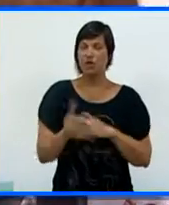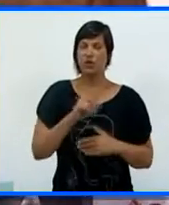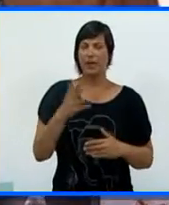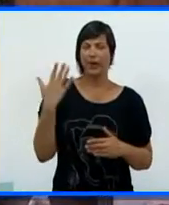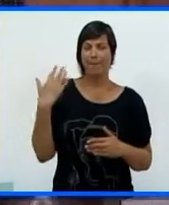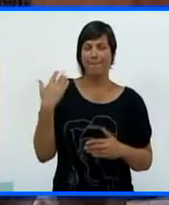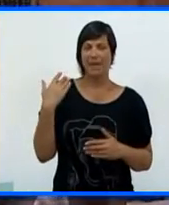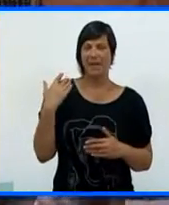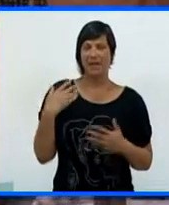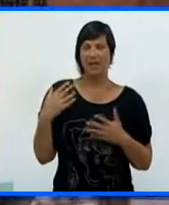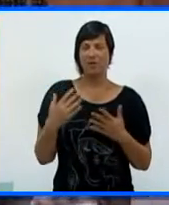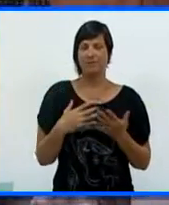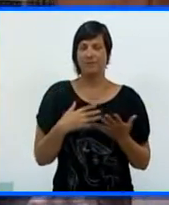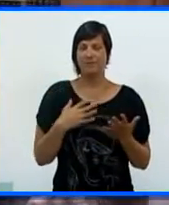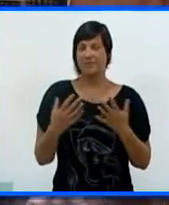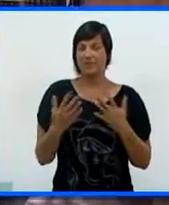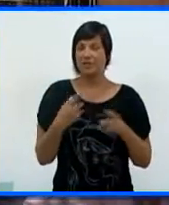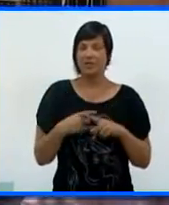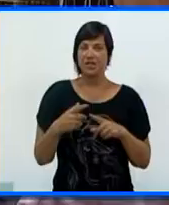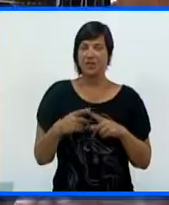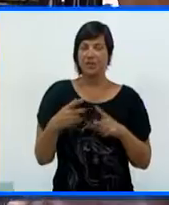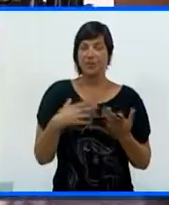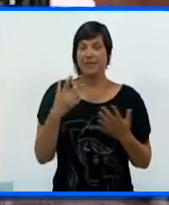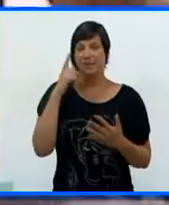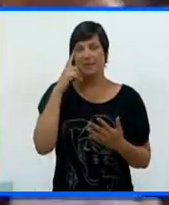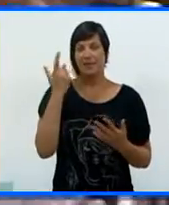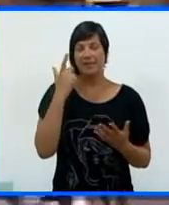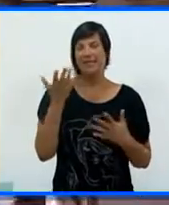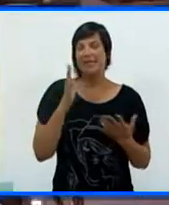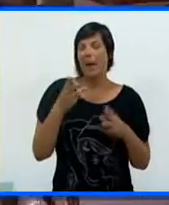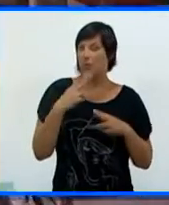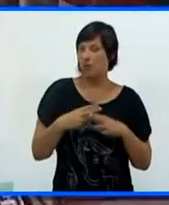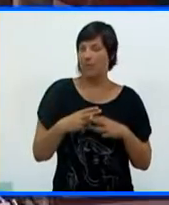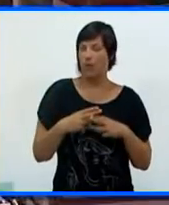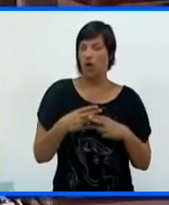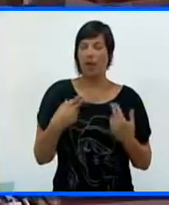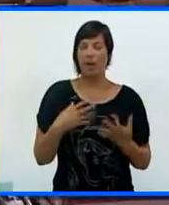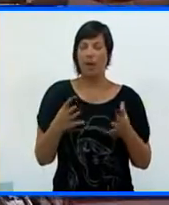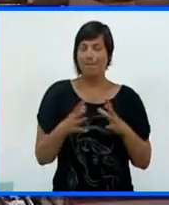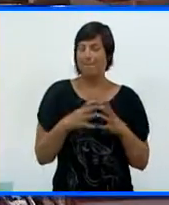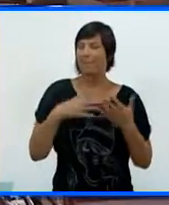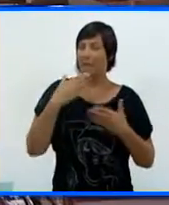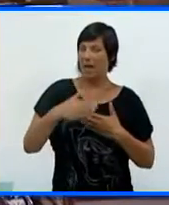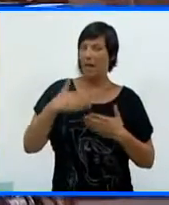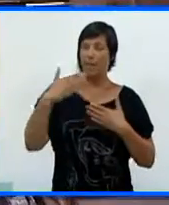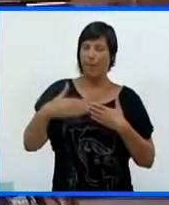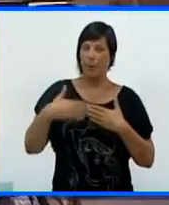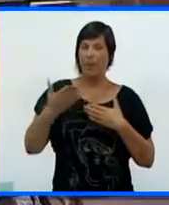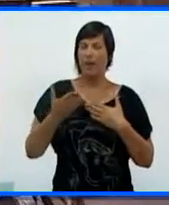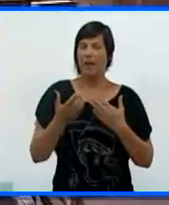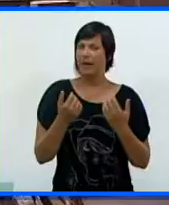nije bilo baš ono, pa pretpostavlja se da se nisam tamo zarazio. I malo pomalo je to